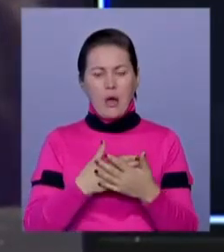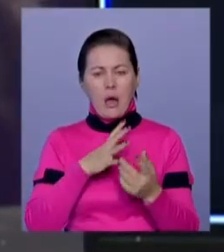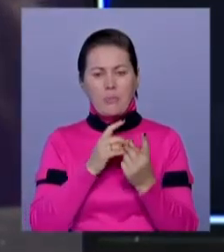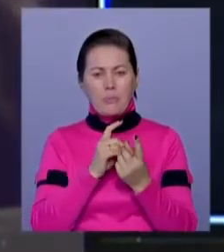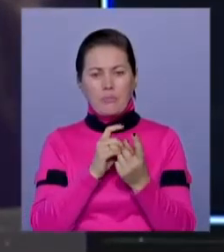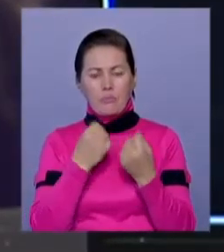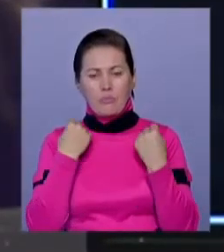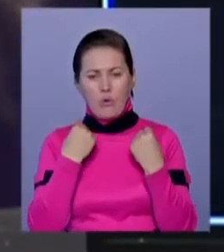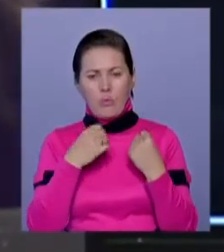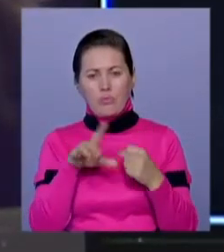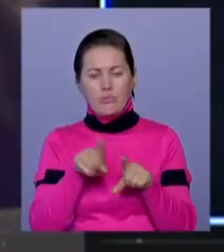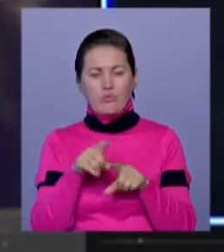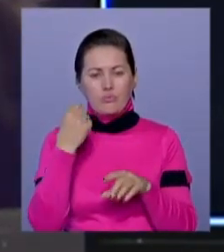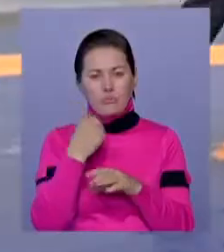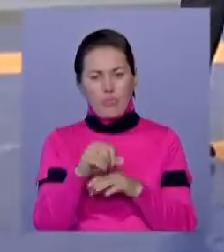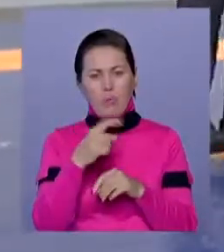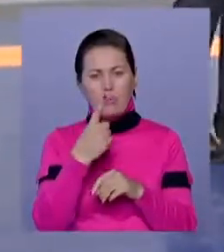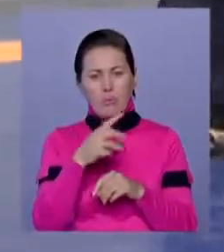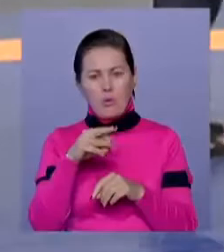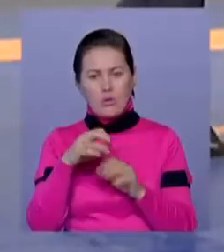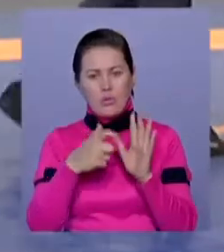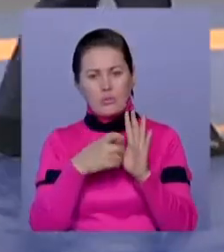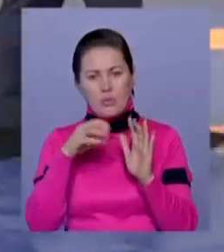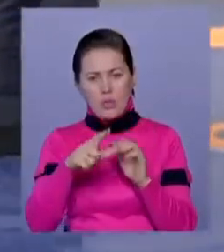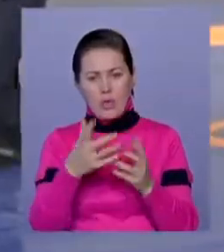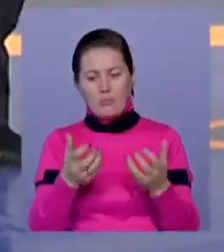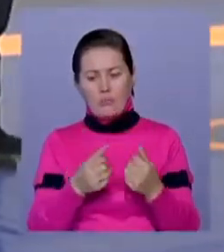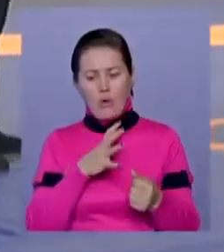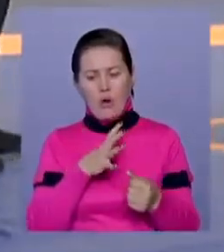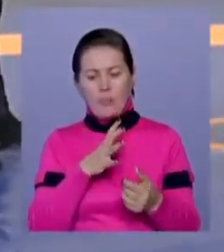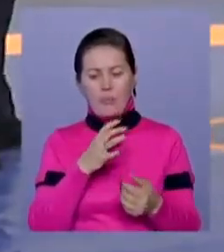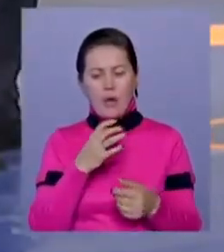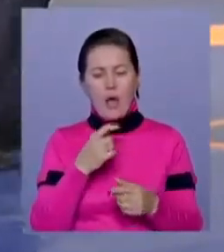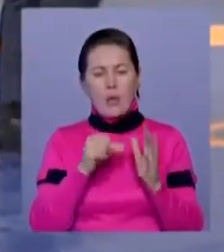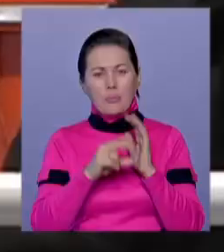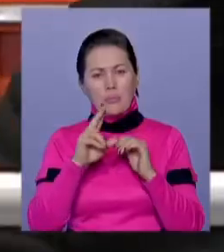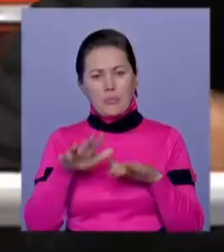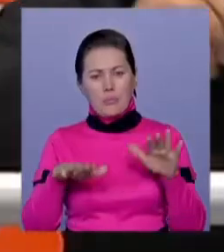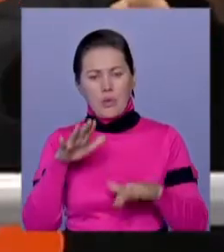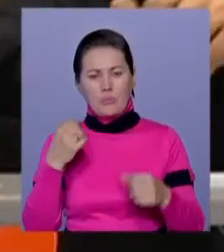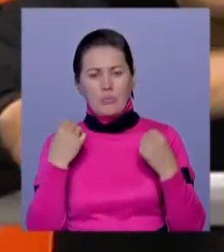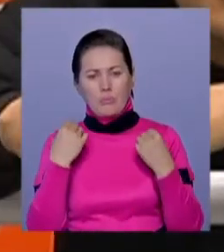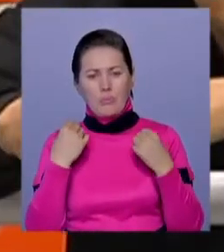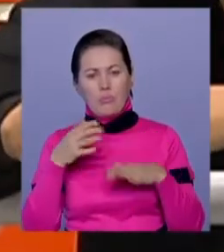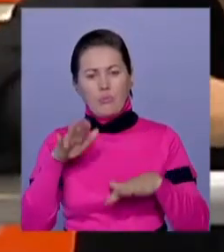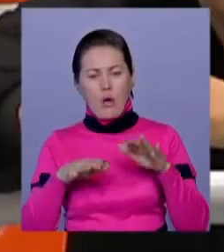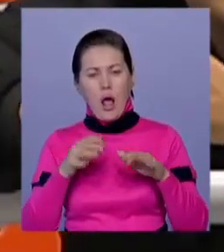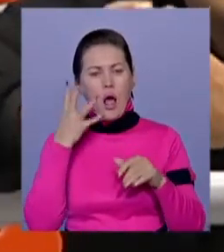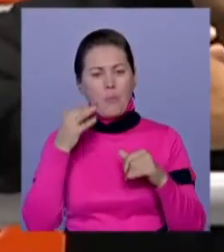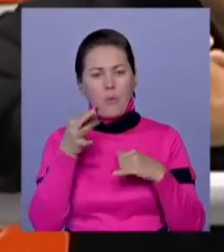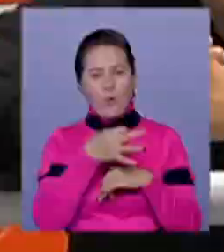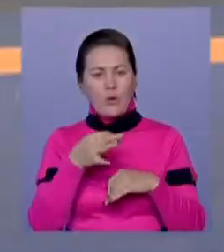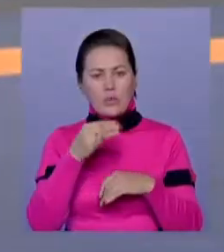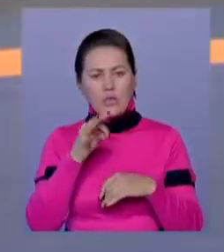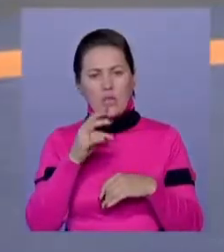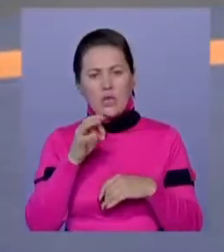қоры қомақты. Жеңімпаз 1 миллион 700 мың теңгені қанжығалады. 60 келі салмақ дәрежесі бойынша Алматы облысынан қатысқан